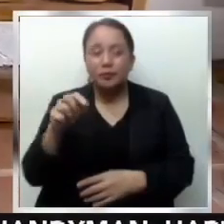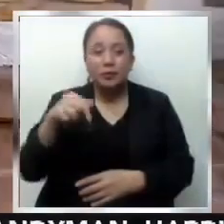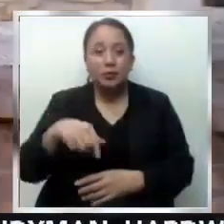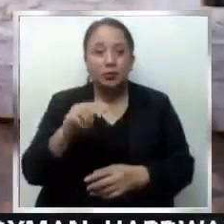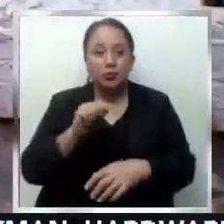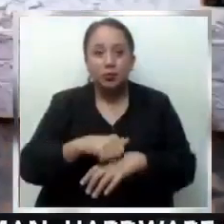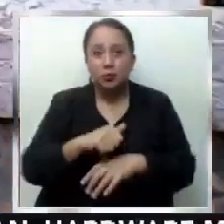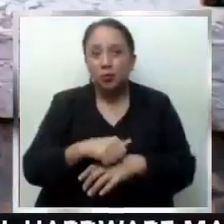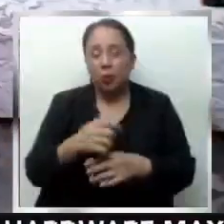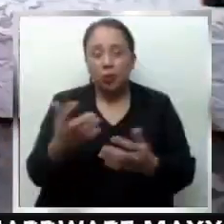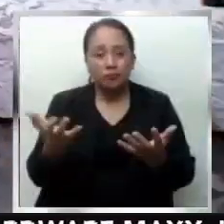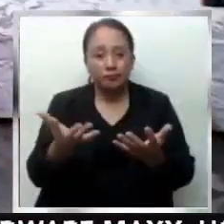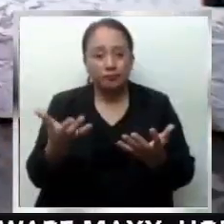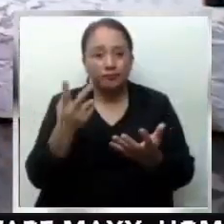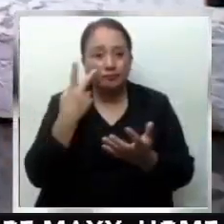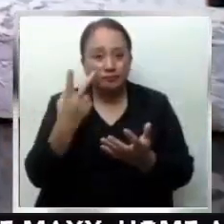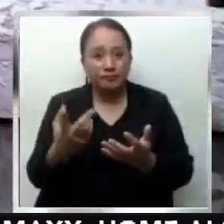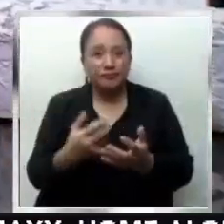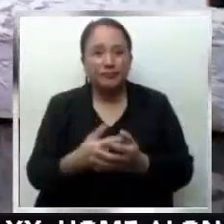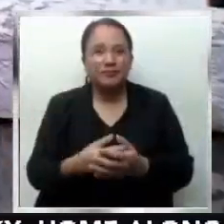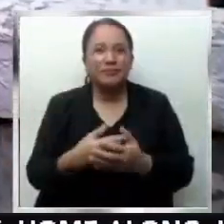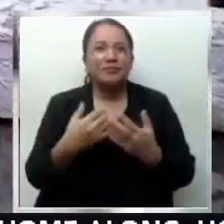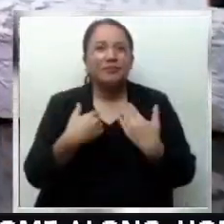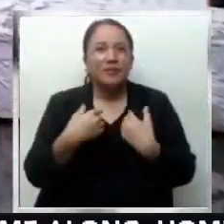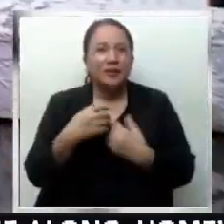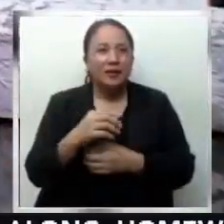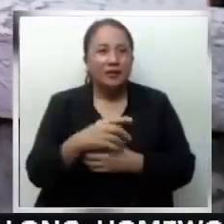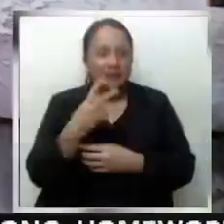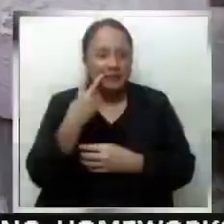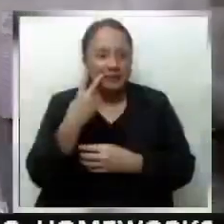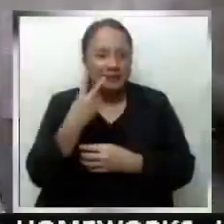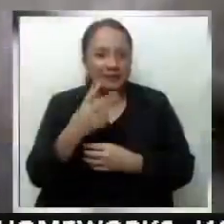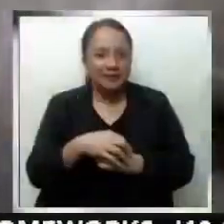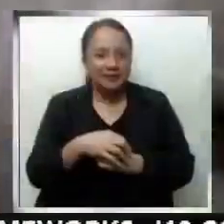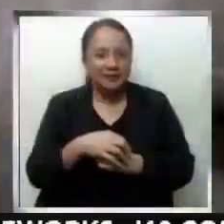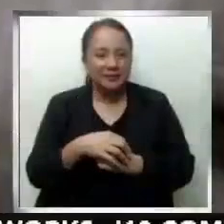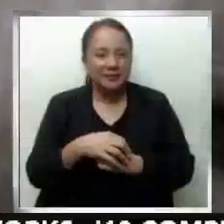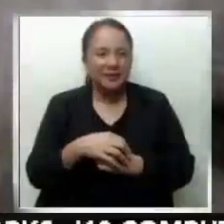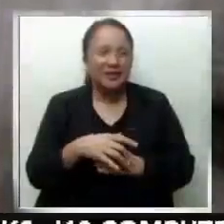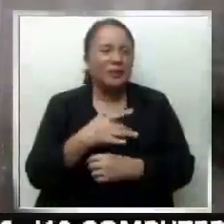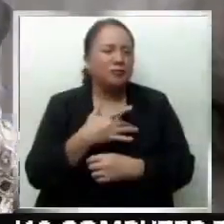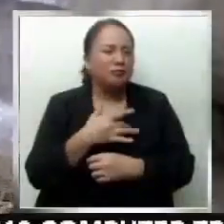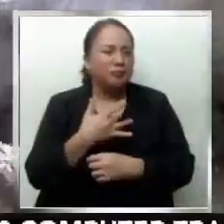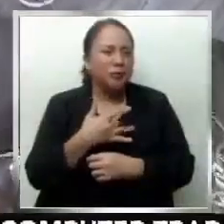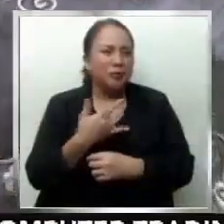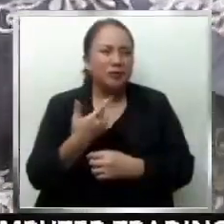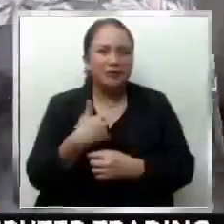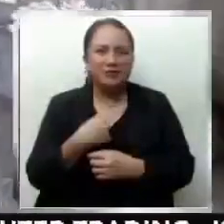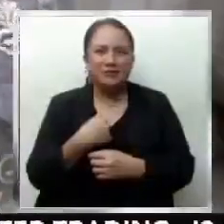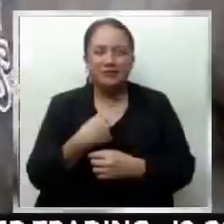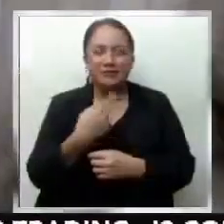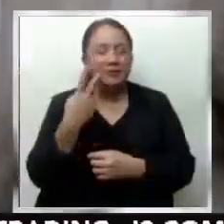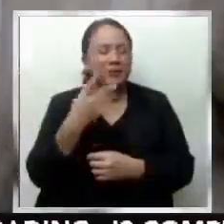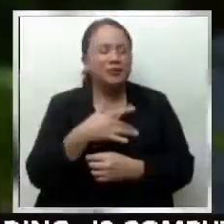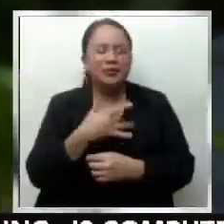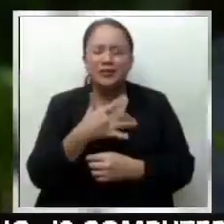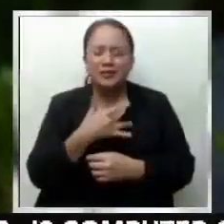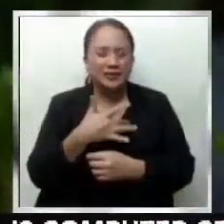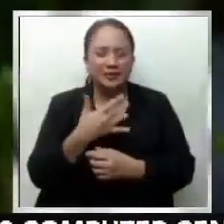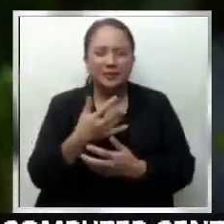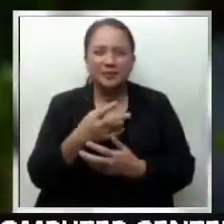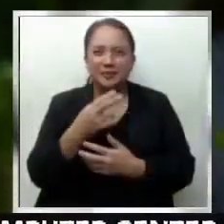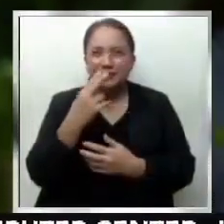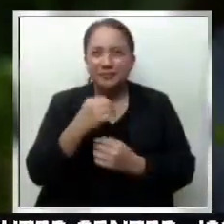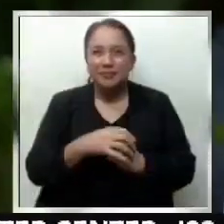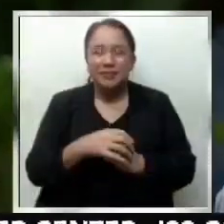Luis. MCI Yarn? Wala na pong feeling-feeling. Ako na po si Nigel. Joke lang po. Nasaan